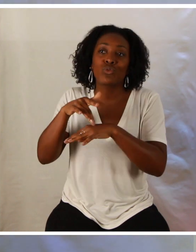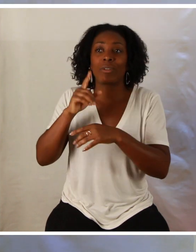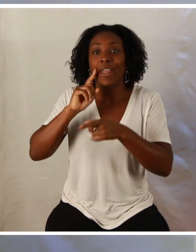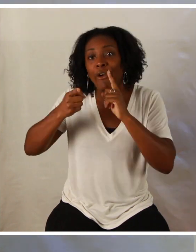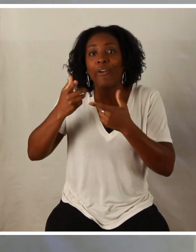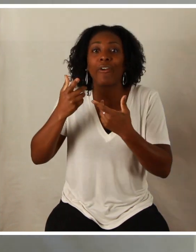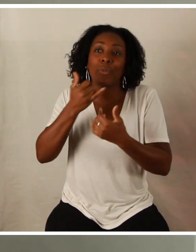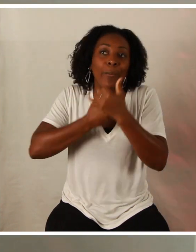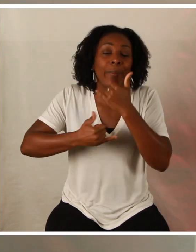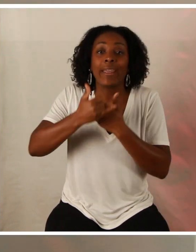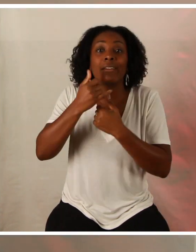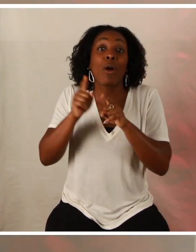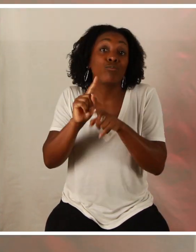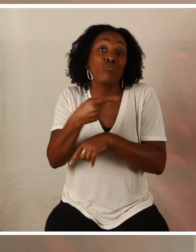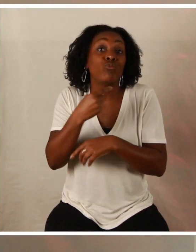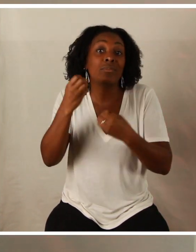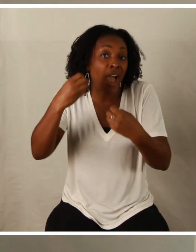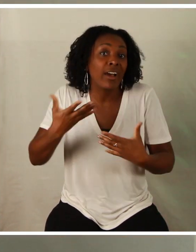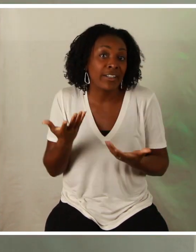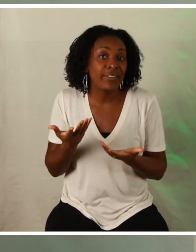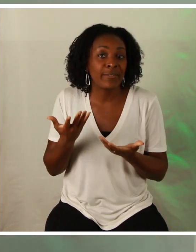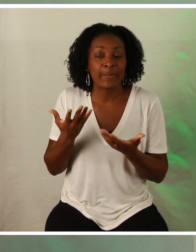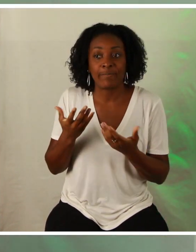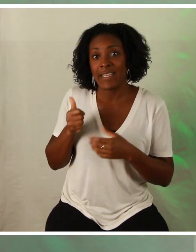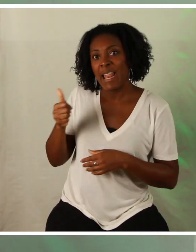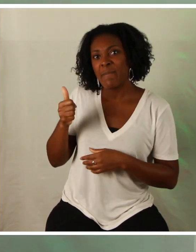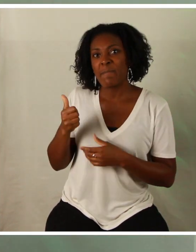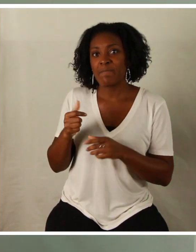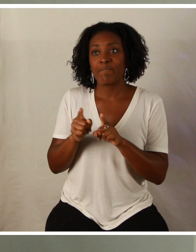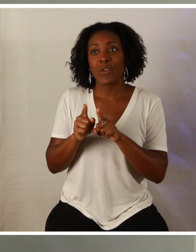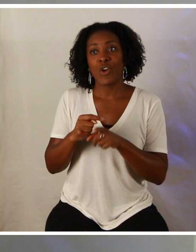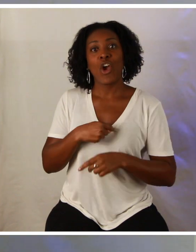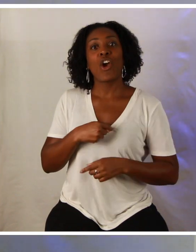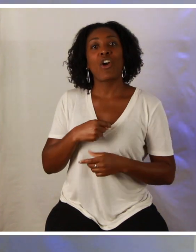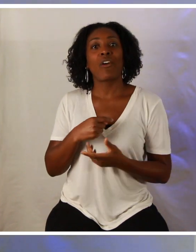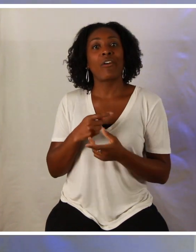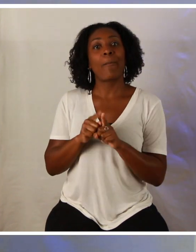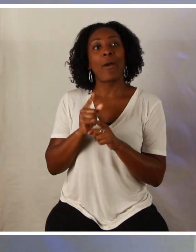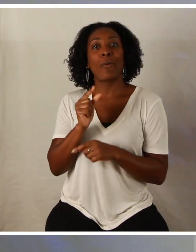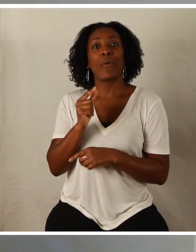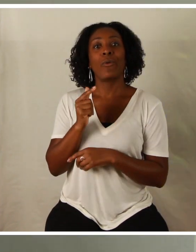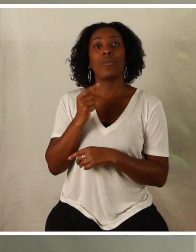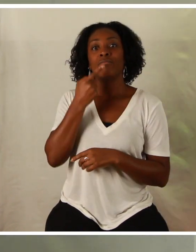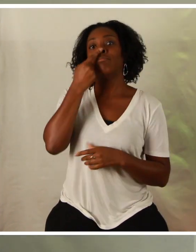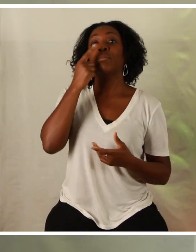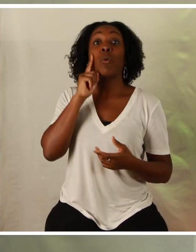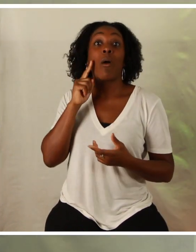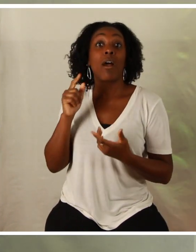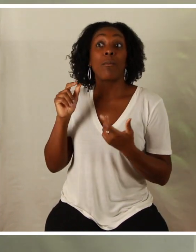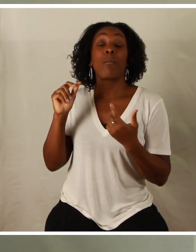comme ça peut arriver. Et elle a eu dans son cœur, comme elle a été celle qui a eu un premier enfant avec